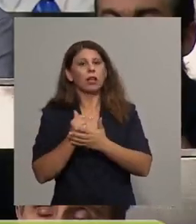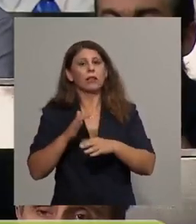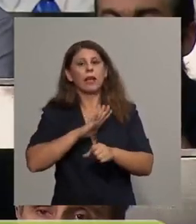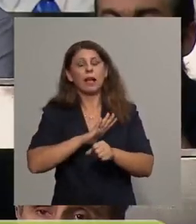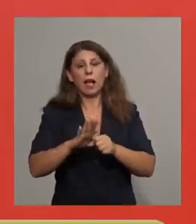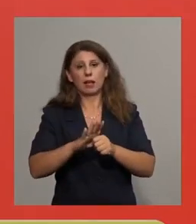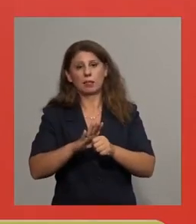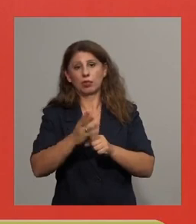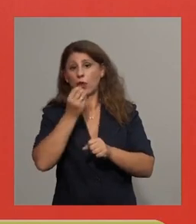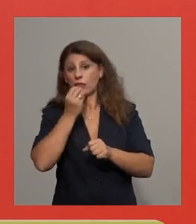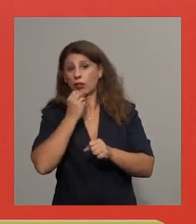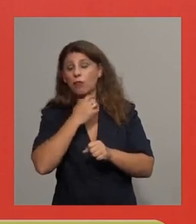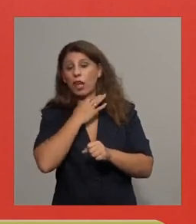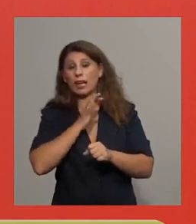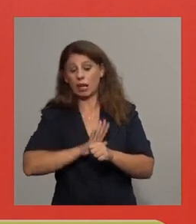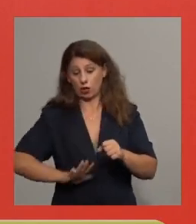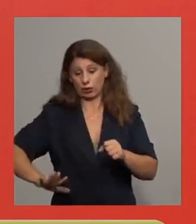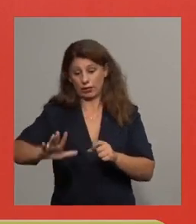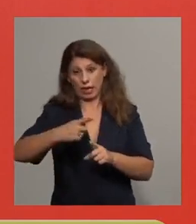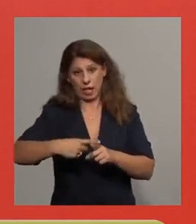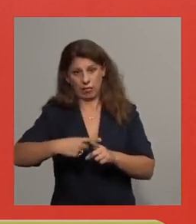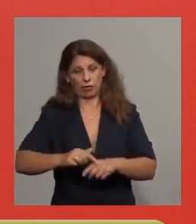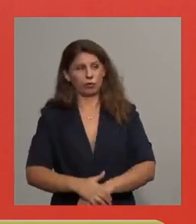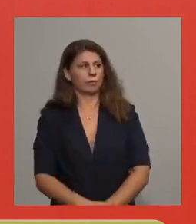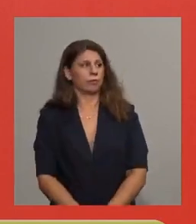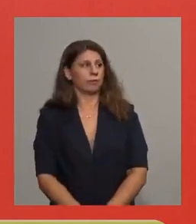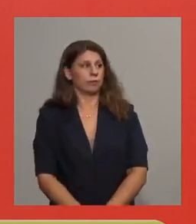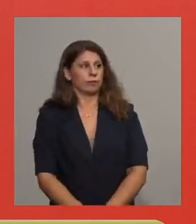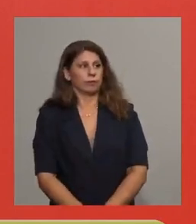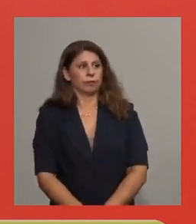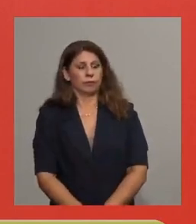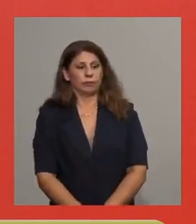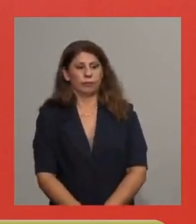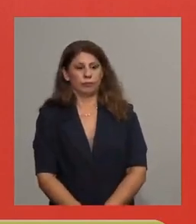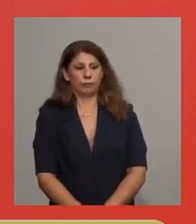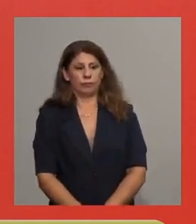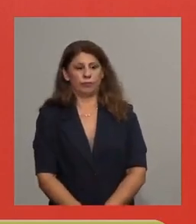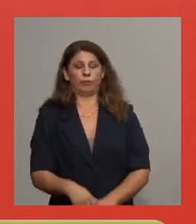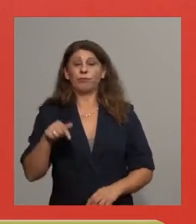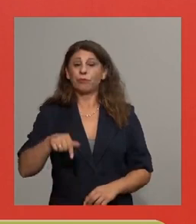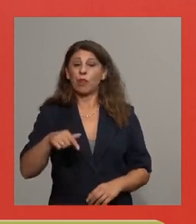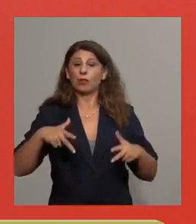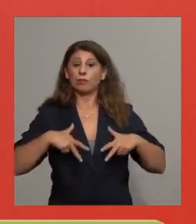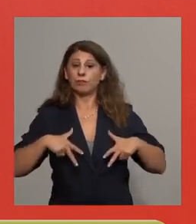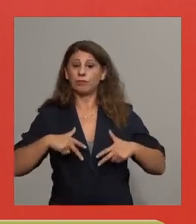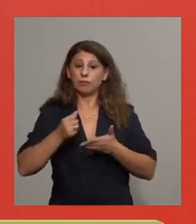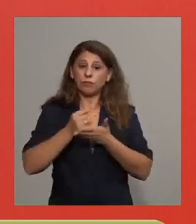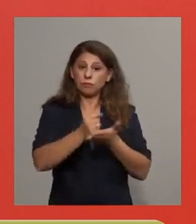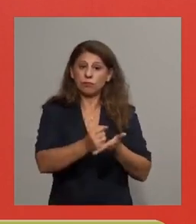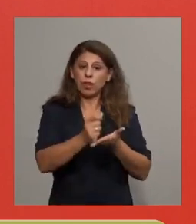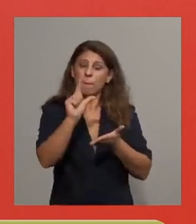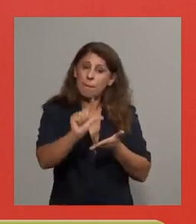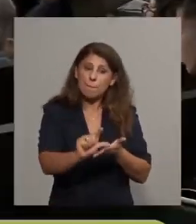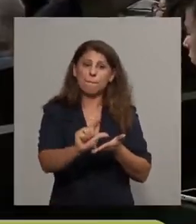κάλυψης των διατροφικών αναγκών της χώρας. Και τώρα η κυβέρνηση έρχεται να επιδοτήσει με λιγότερα